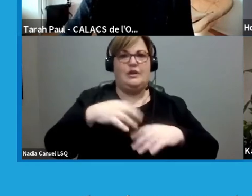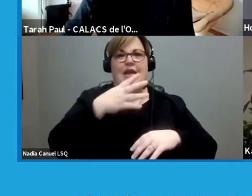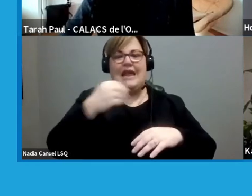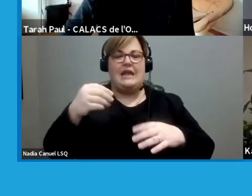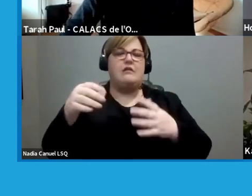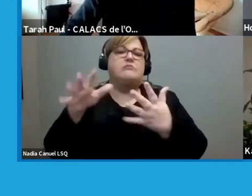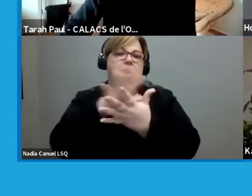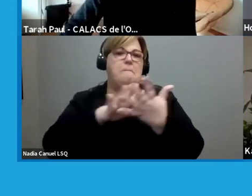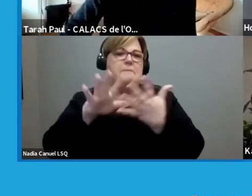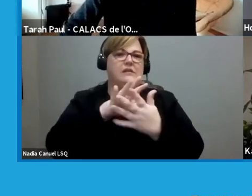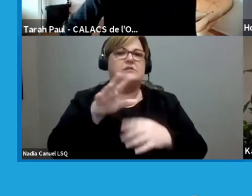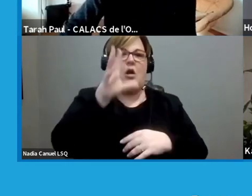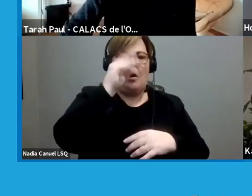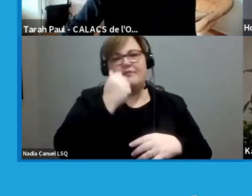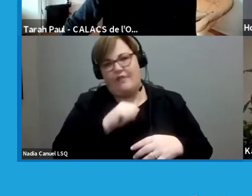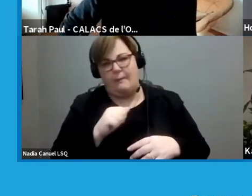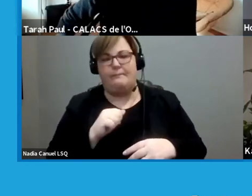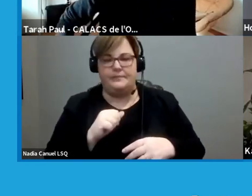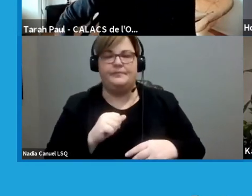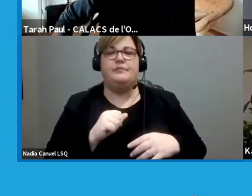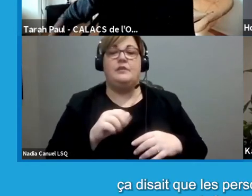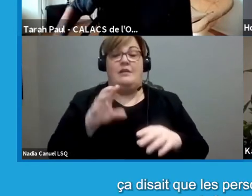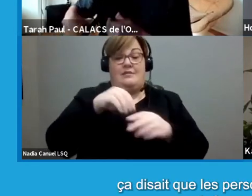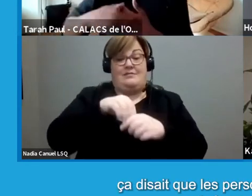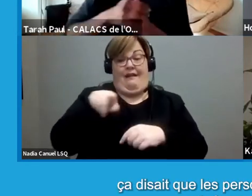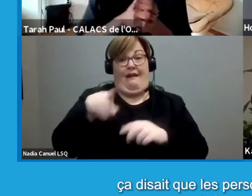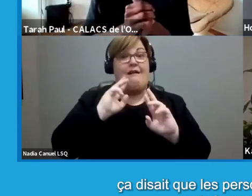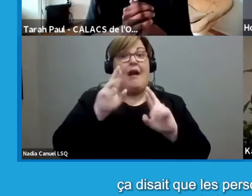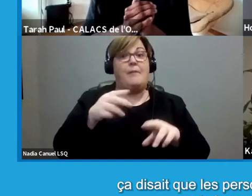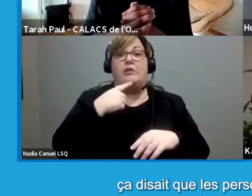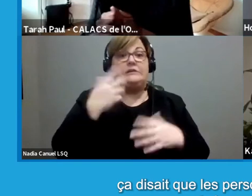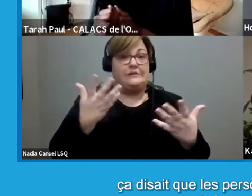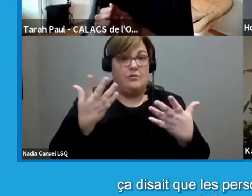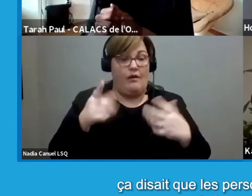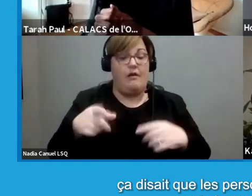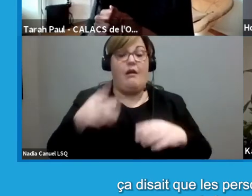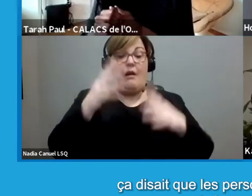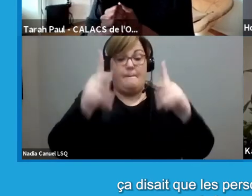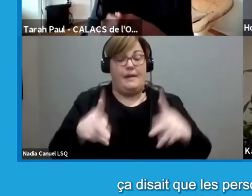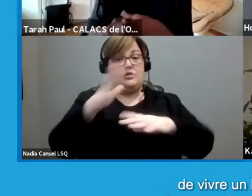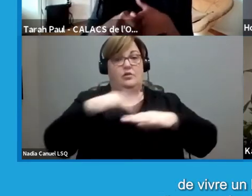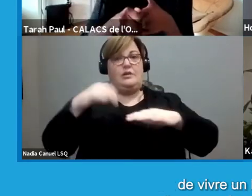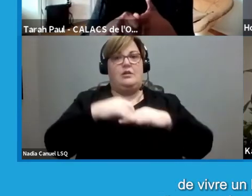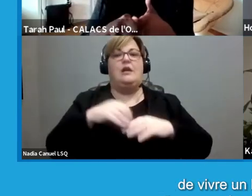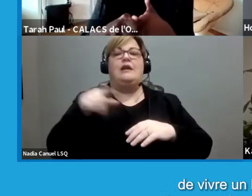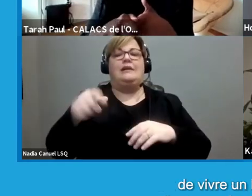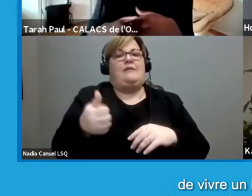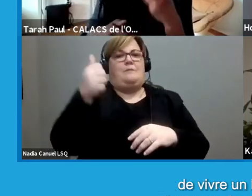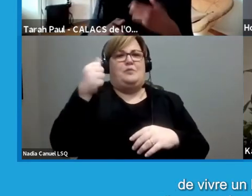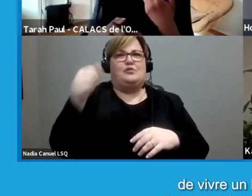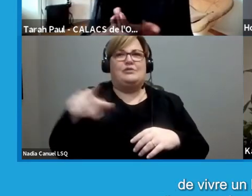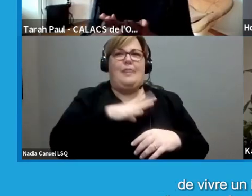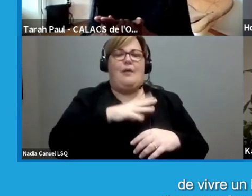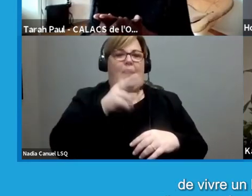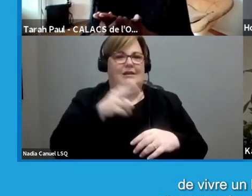mixte. Donc, dans ce rapport-là, ça disait que les personnes autochtones sont plus susceptibles de vivre un handicap et